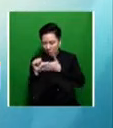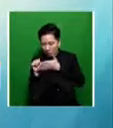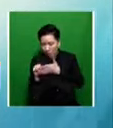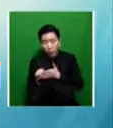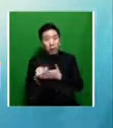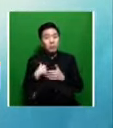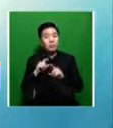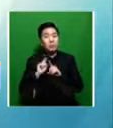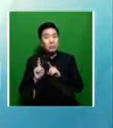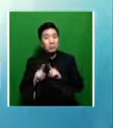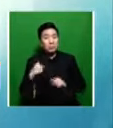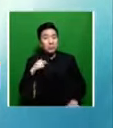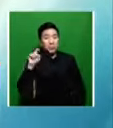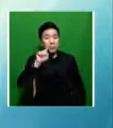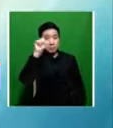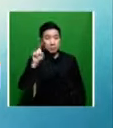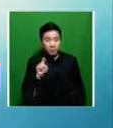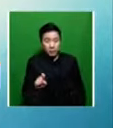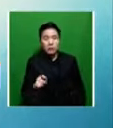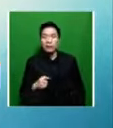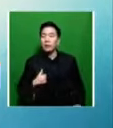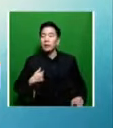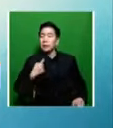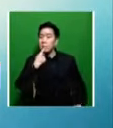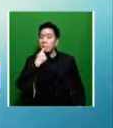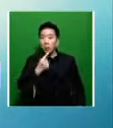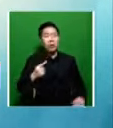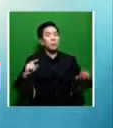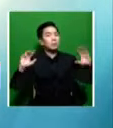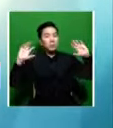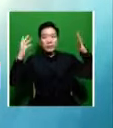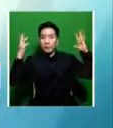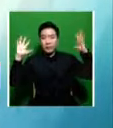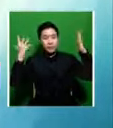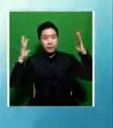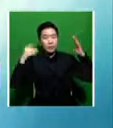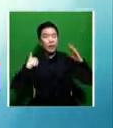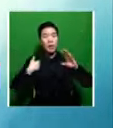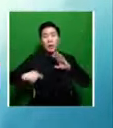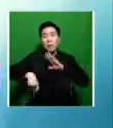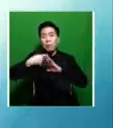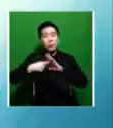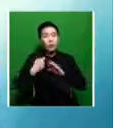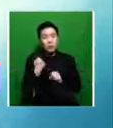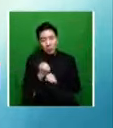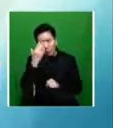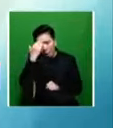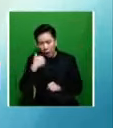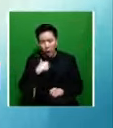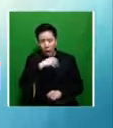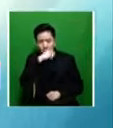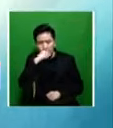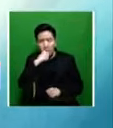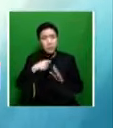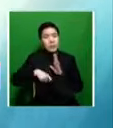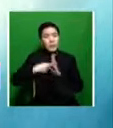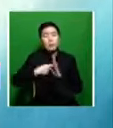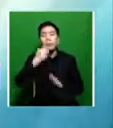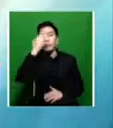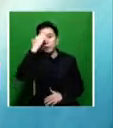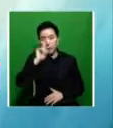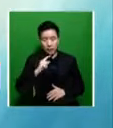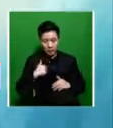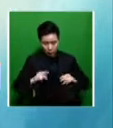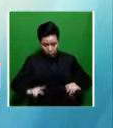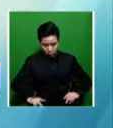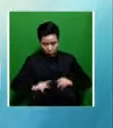ไรหรือเปล่าไม่มีครับขอยืนยันว่าไม่มีไม่มีเหตุผลใดๆที่ต้องไปทำสิ่งนั้นนะครับข้อมูลที่กระทรวงสาธารณสุ